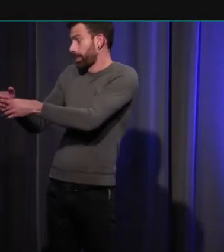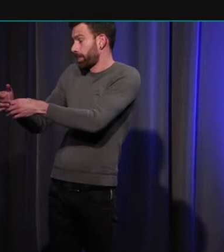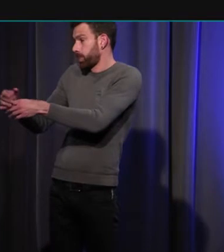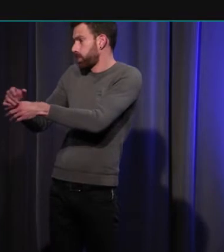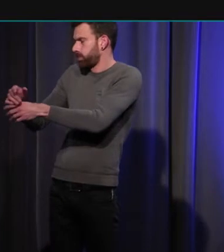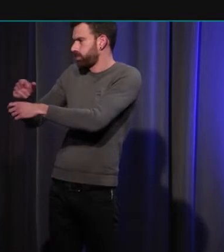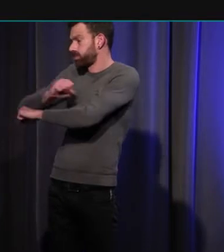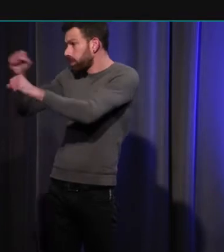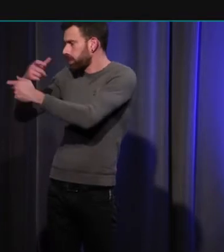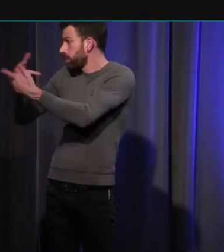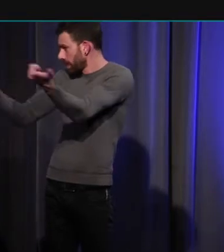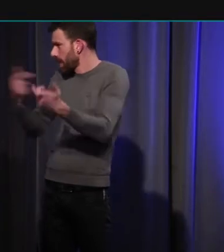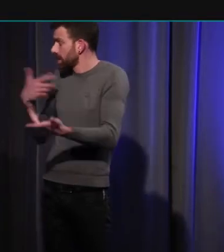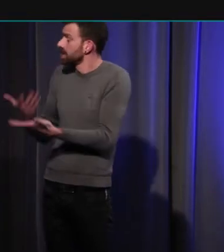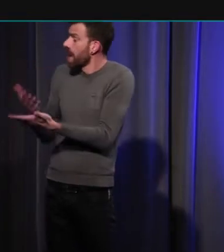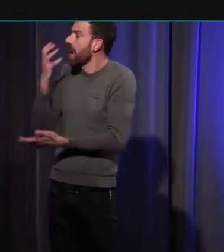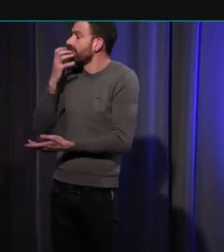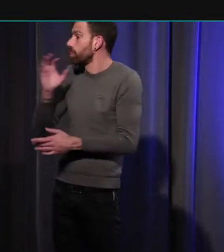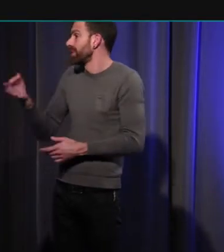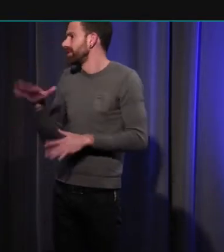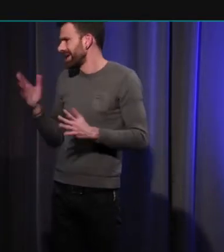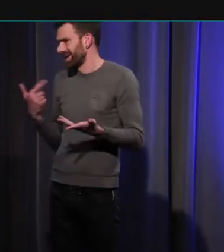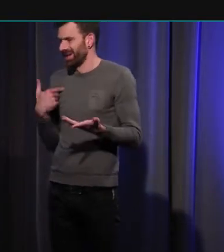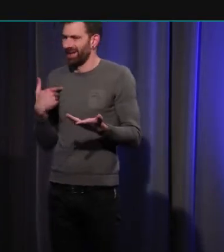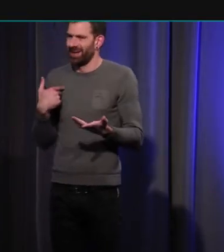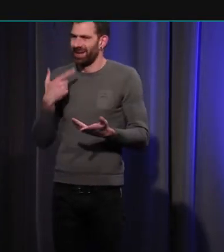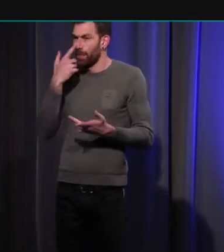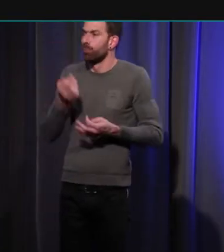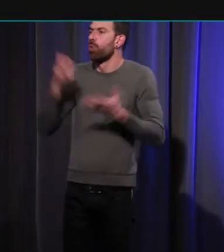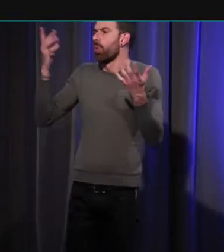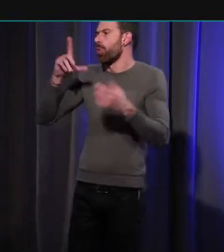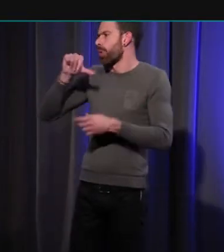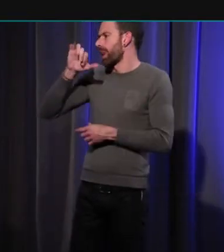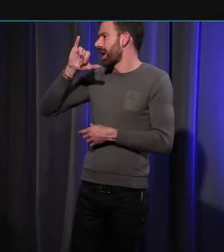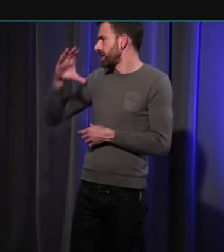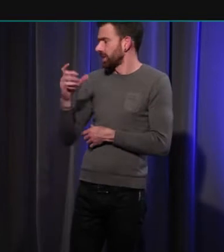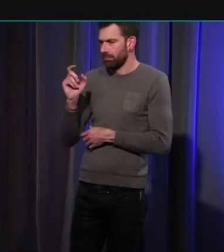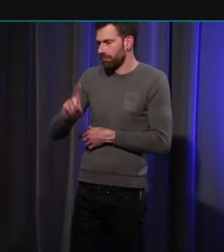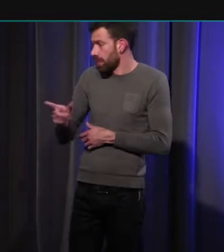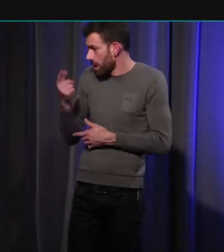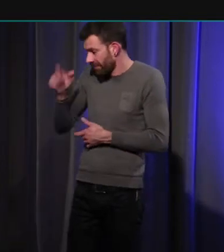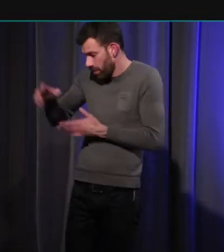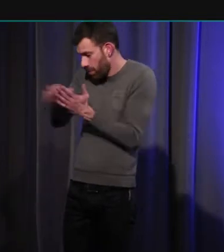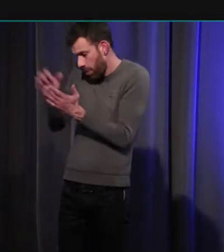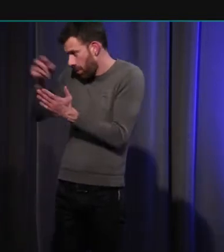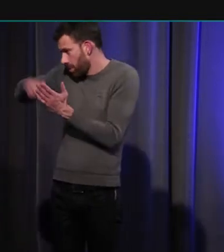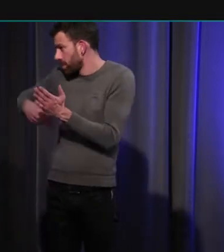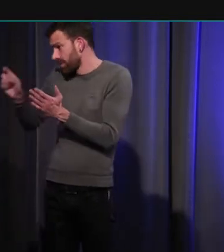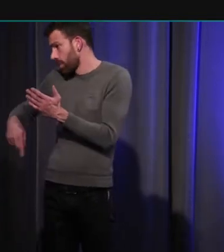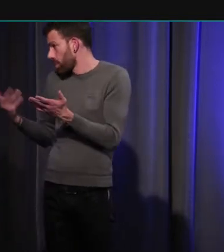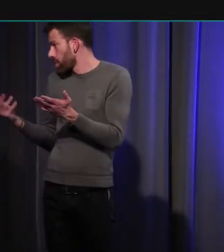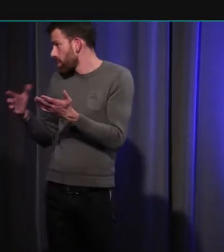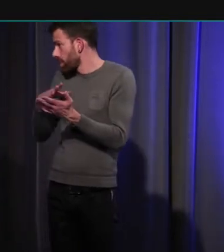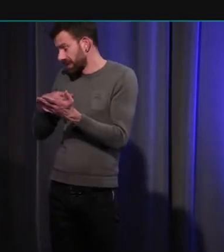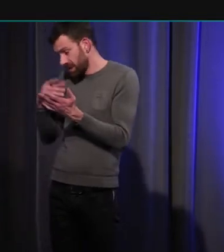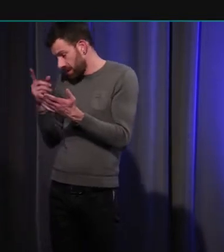terrifiant mais bon alors mais bon il faut pas être naïf non plus je pense qu' il faut lire le coran il faut il faut voir aussi qu'il ya des choses inhérentes